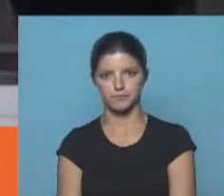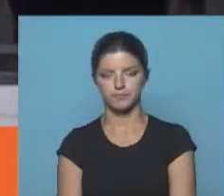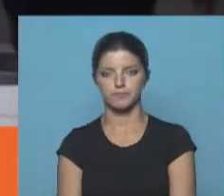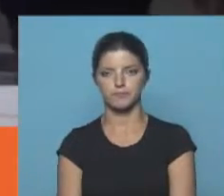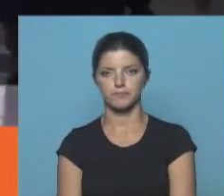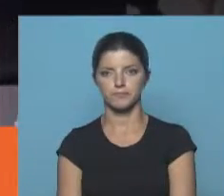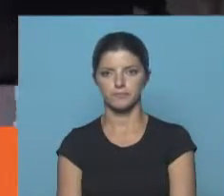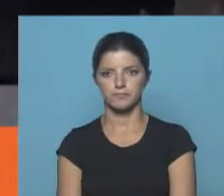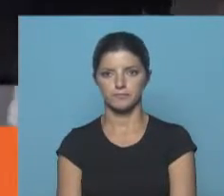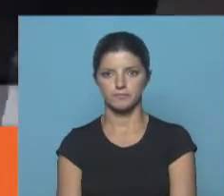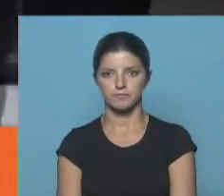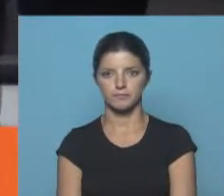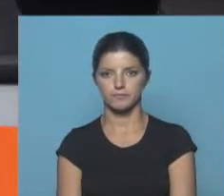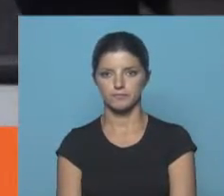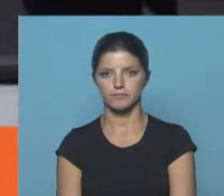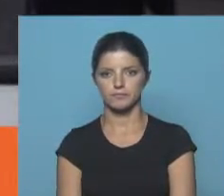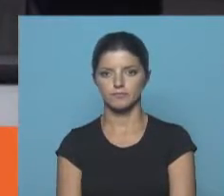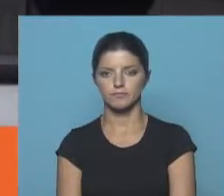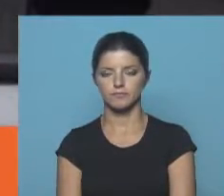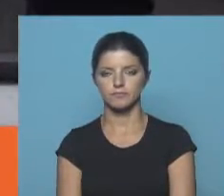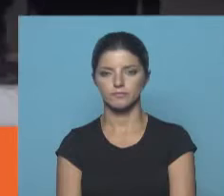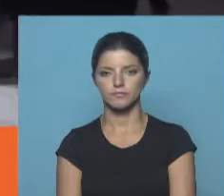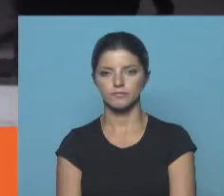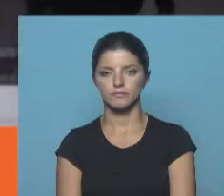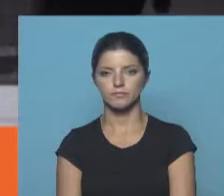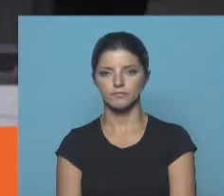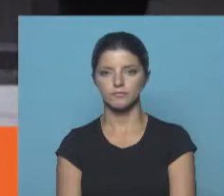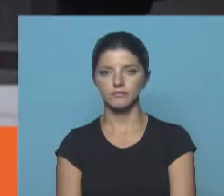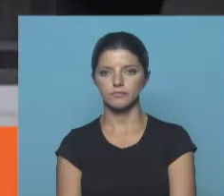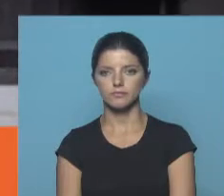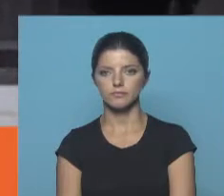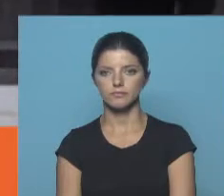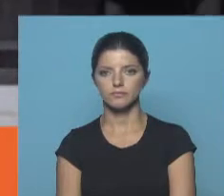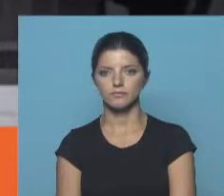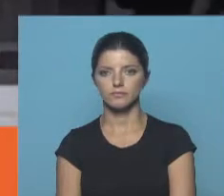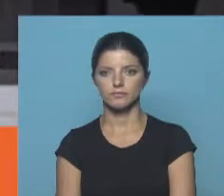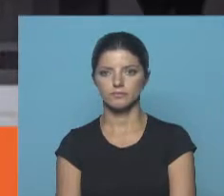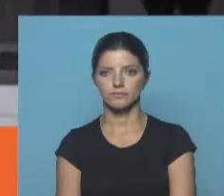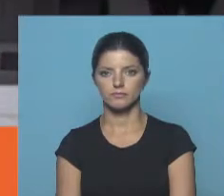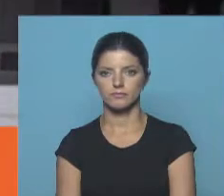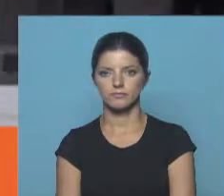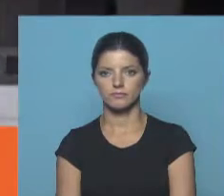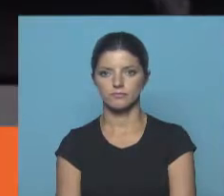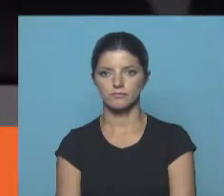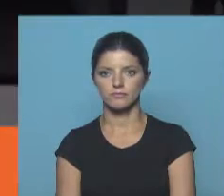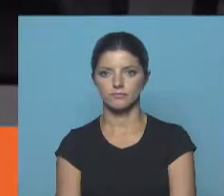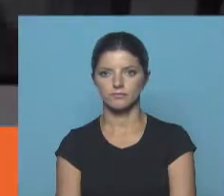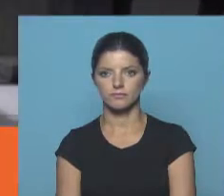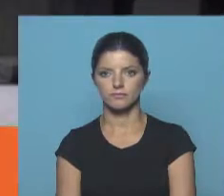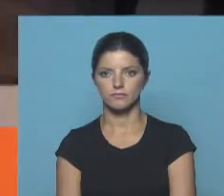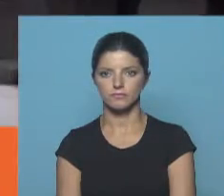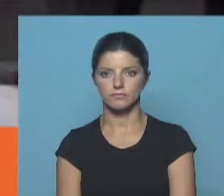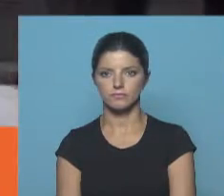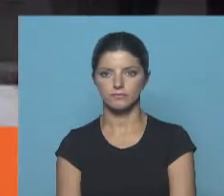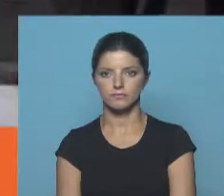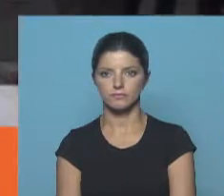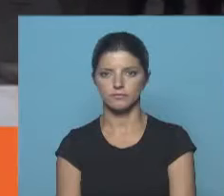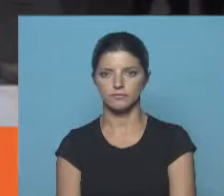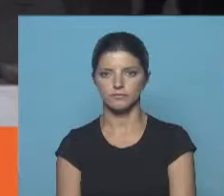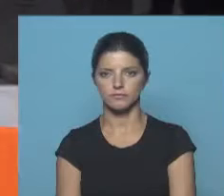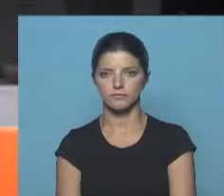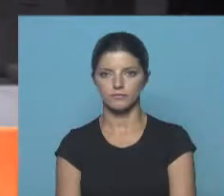de influencias. 여야 정치권이 논의하여 국정의 혼란과